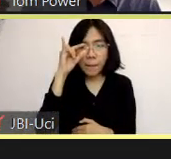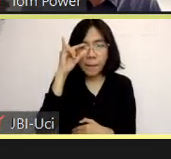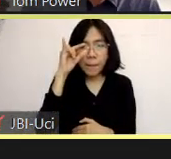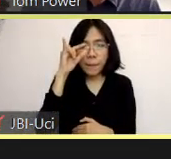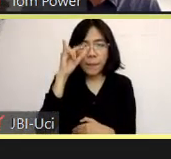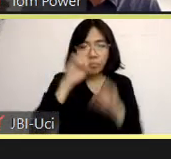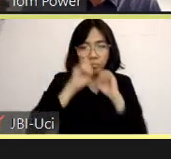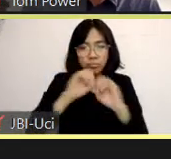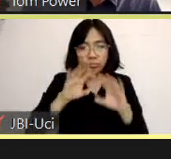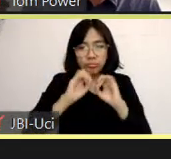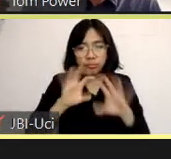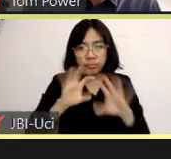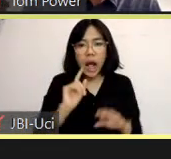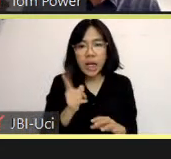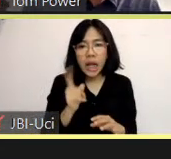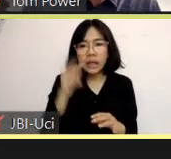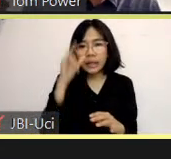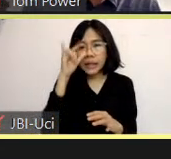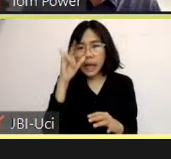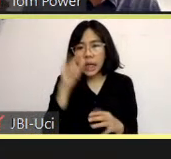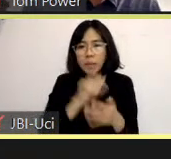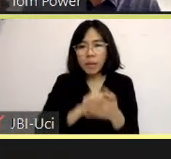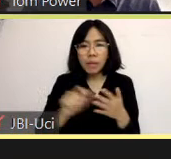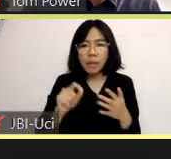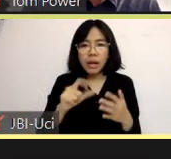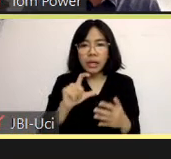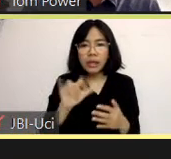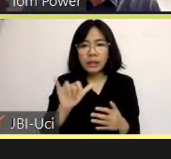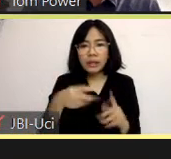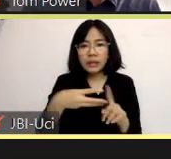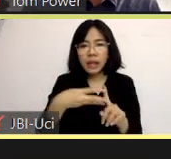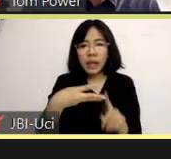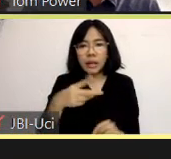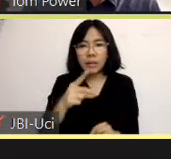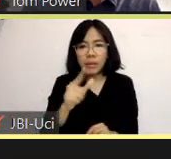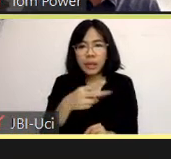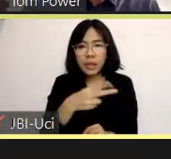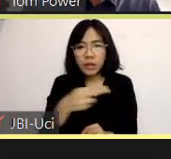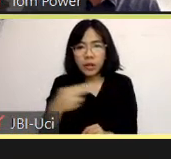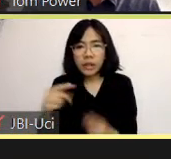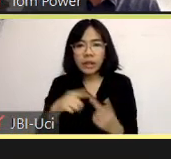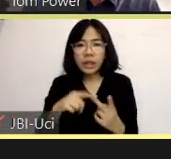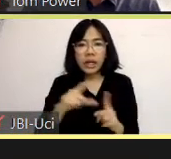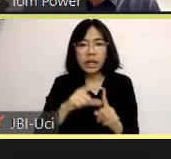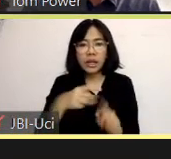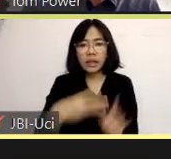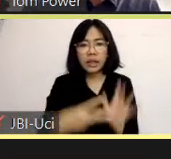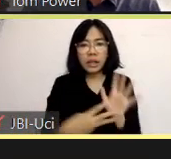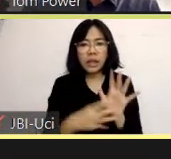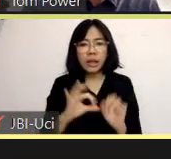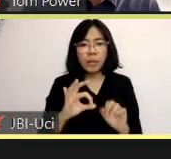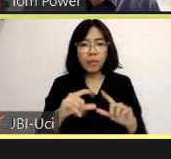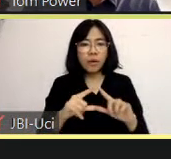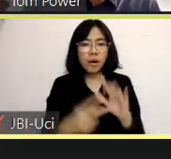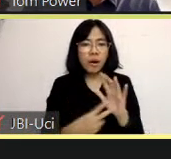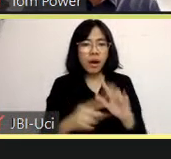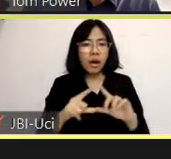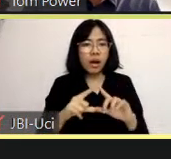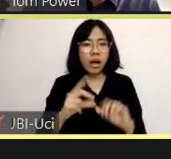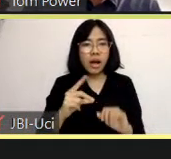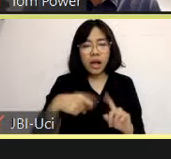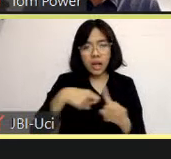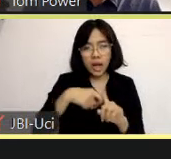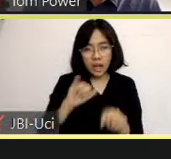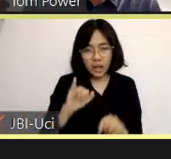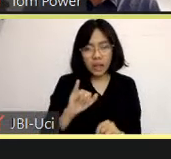Cyber Indonesia, dan juga akun Twitter Demo Anarki. Yang menarik bahwa dalam perkara doxing ini,